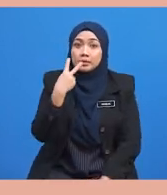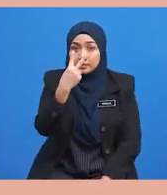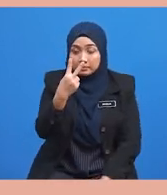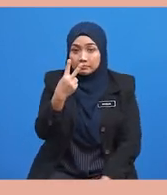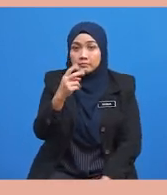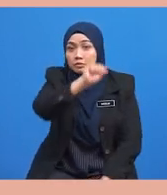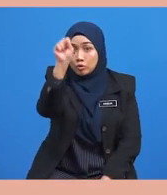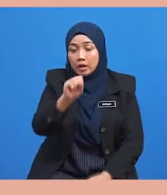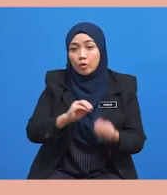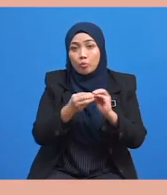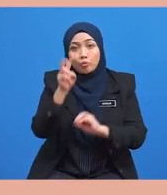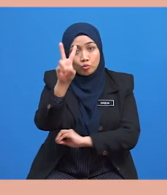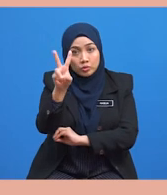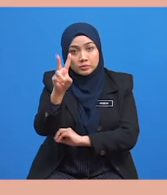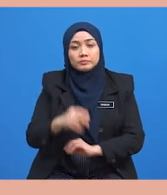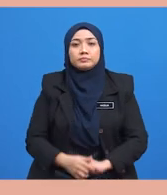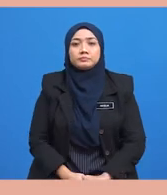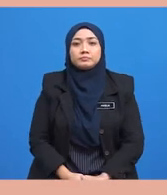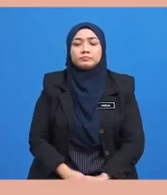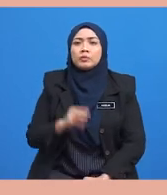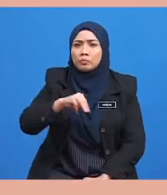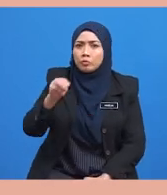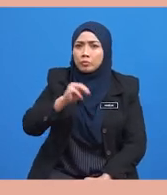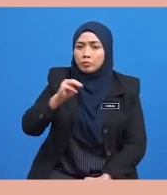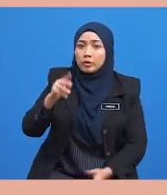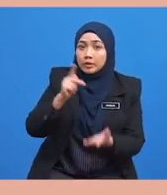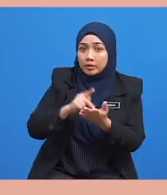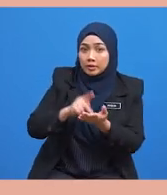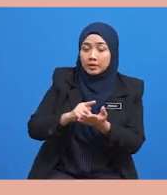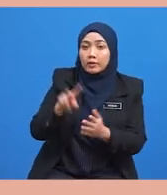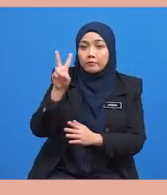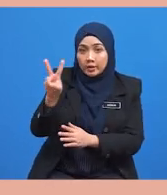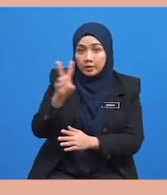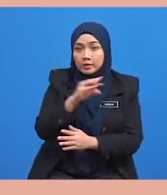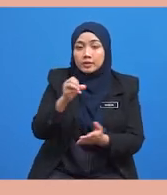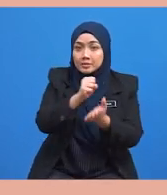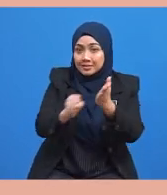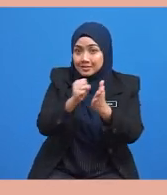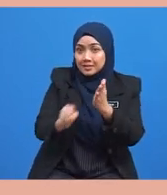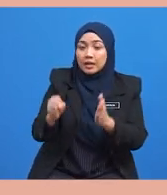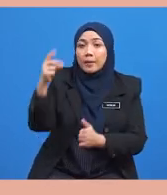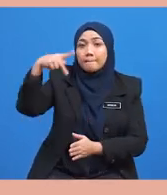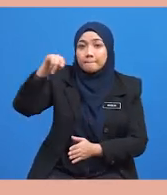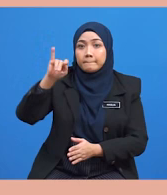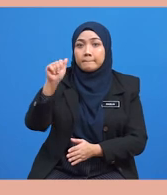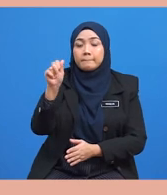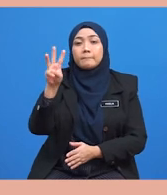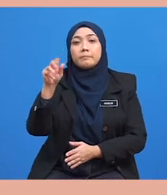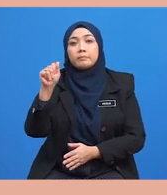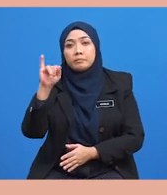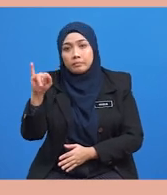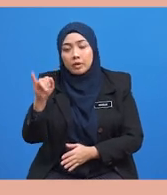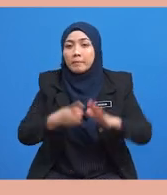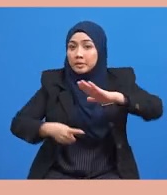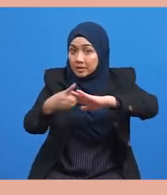pula soalan kedua ini. Boleh murid-murid hitung variance dan sisihan piawai bagi set data ini